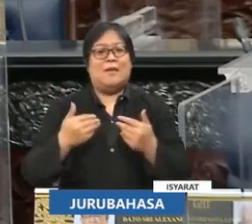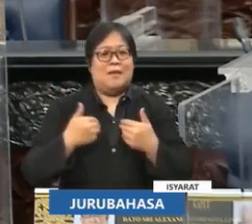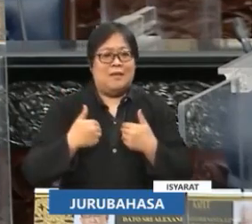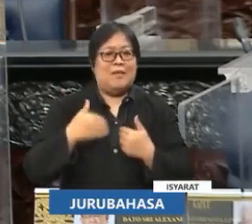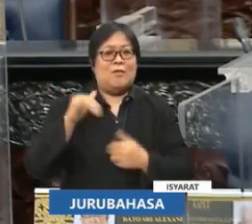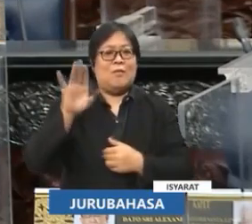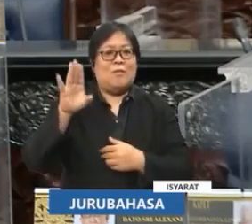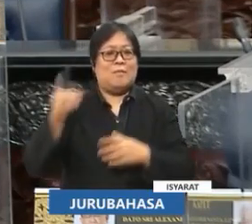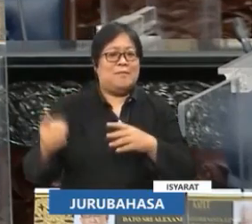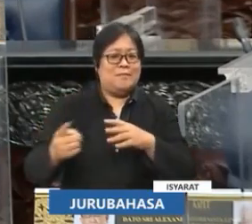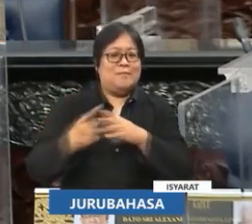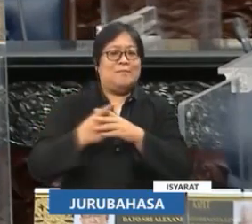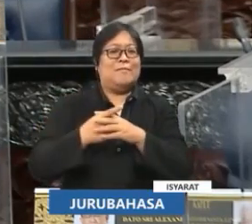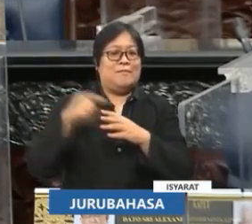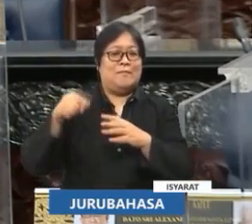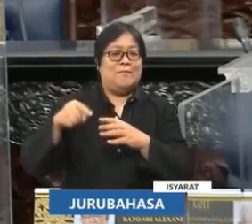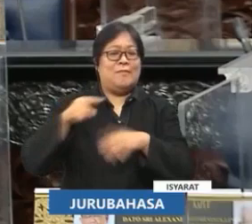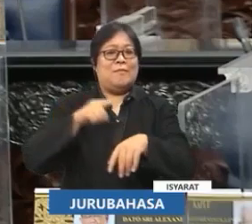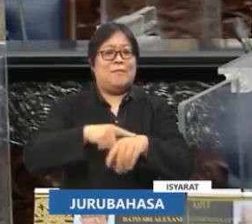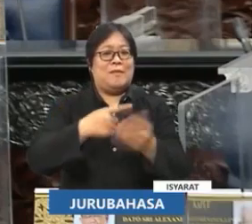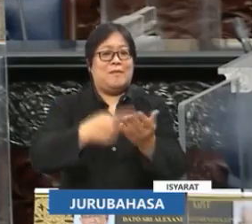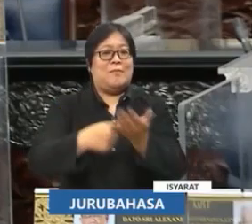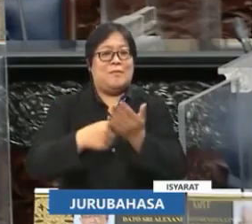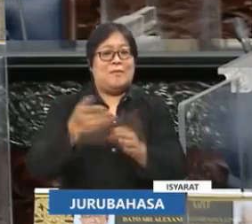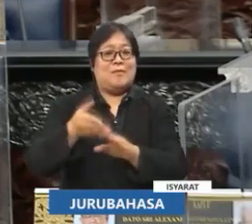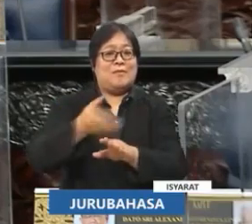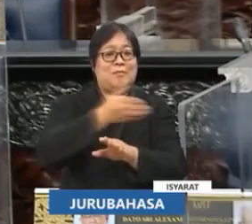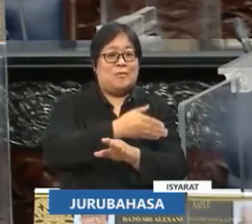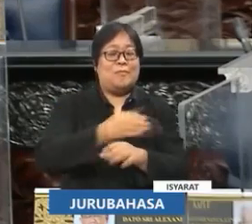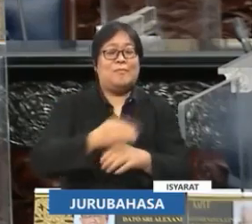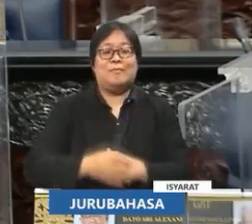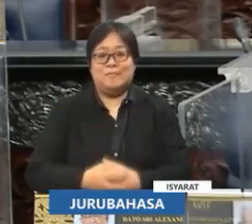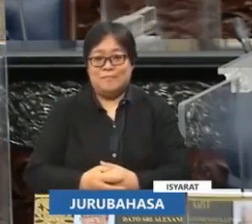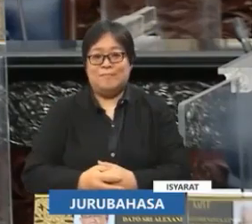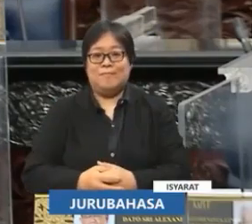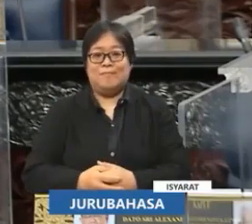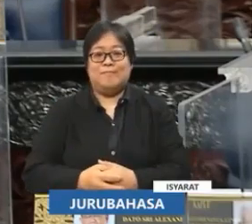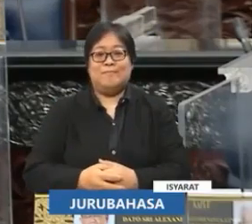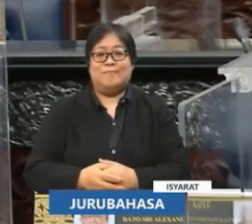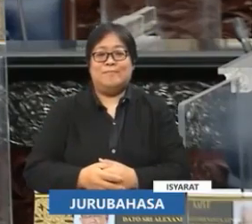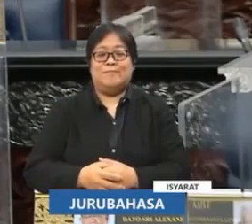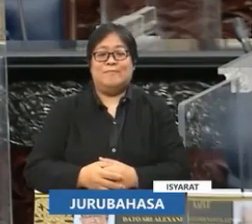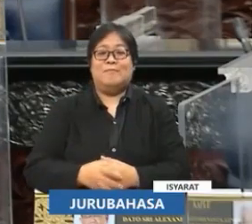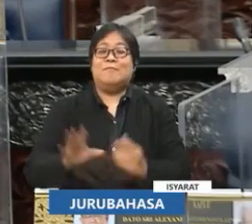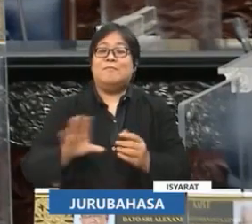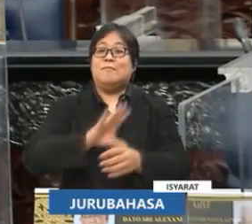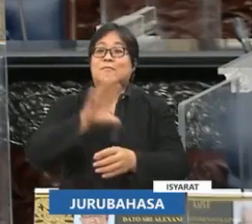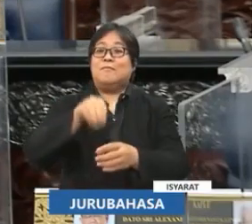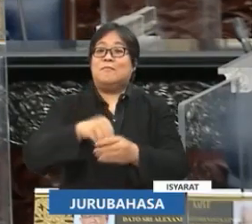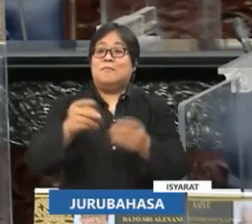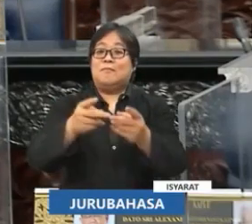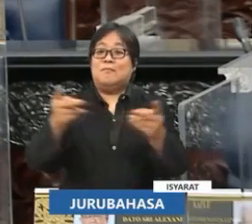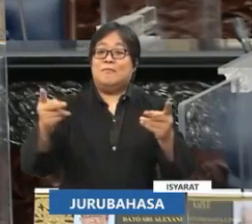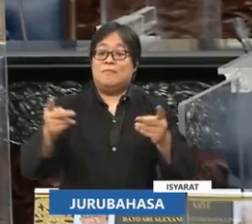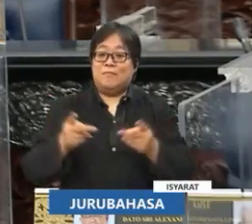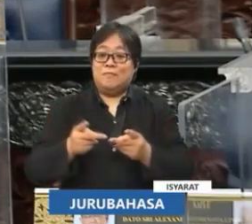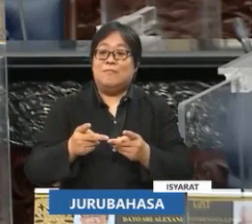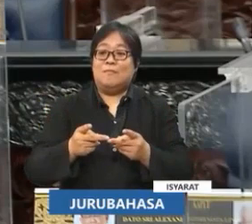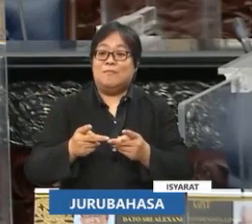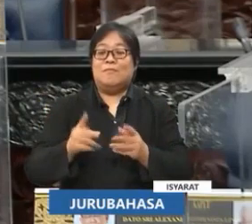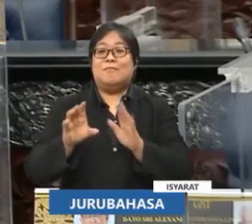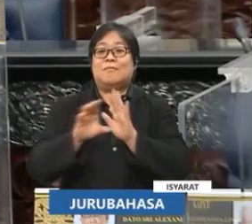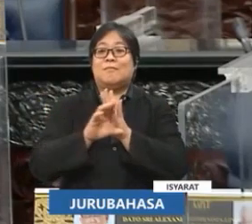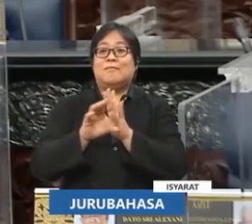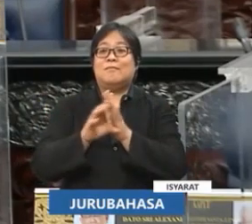Berhormat bangkitkan sewaktu perbahasan Yang Berhormat baru-baru ini, termasuklah di kawasan-kawasan